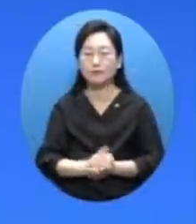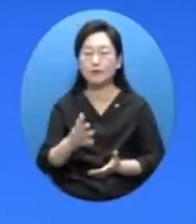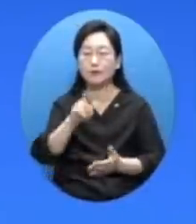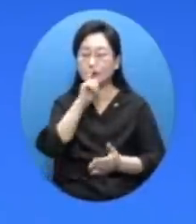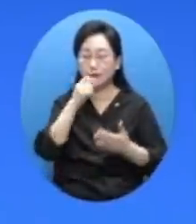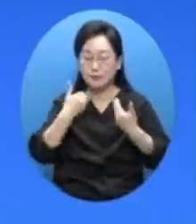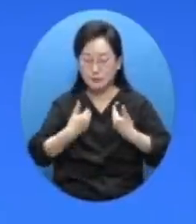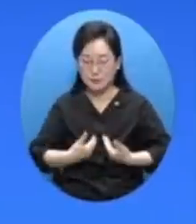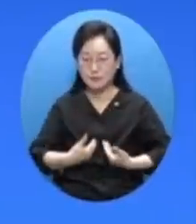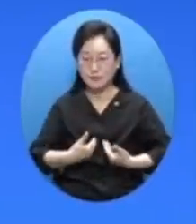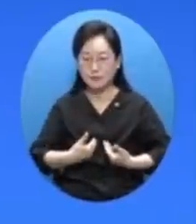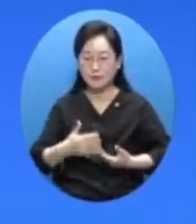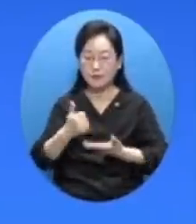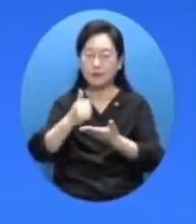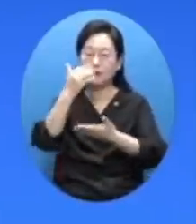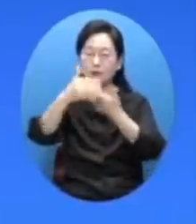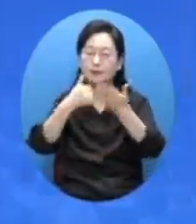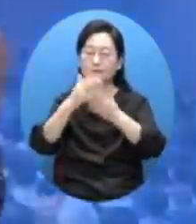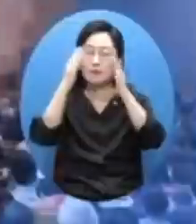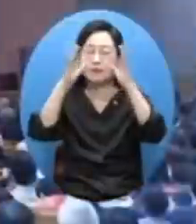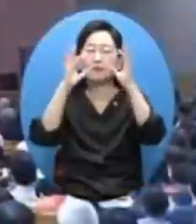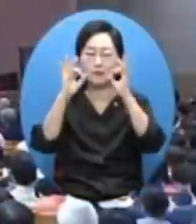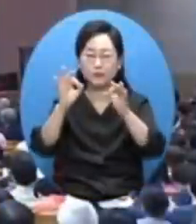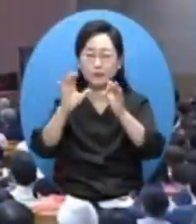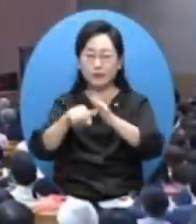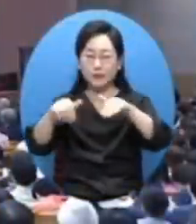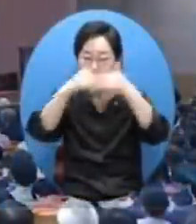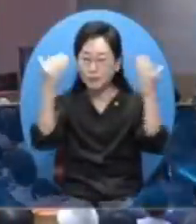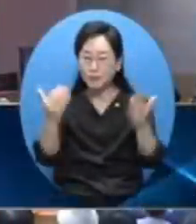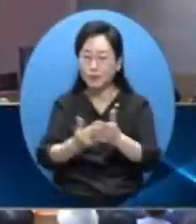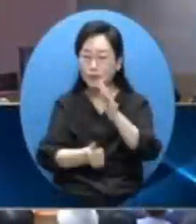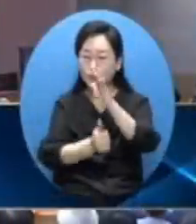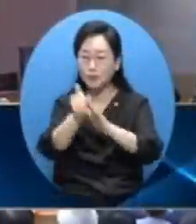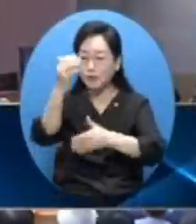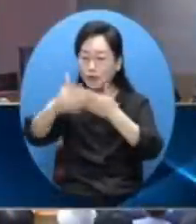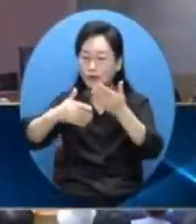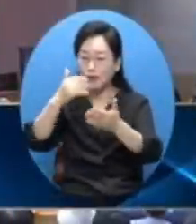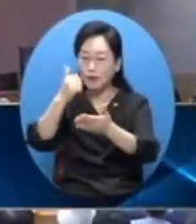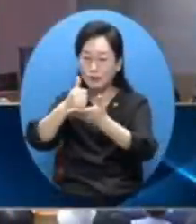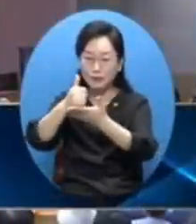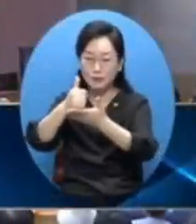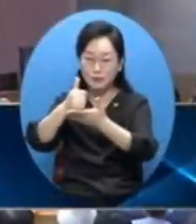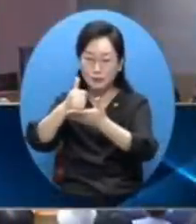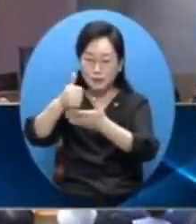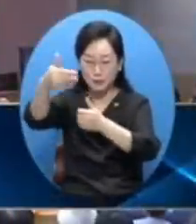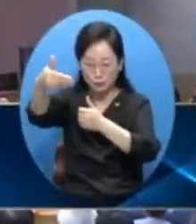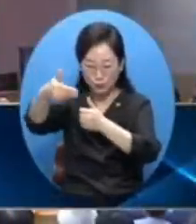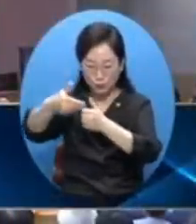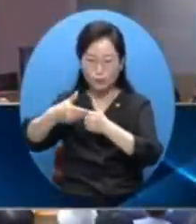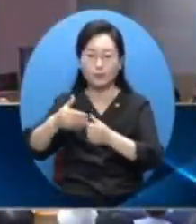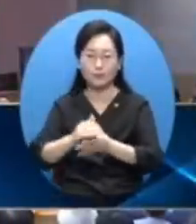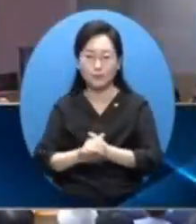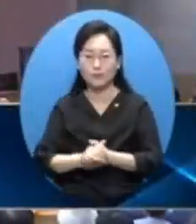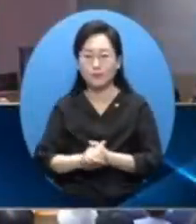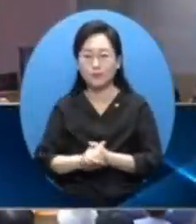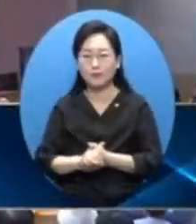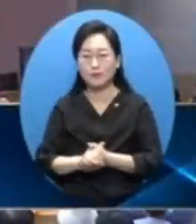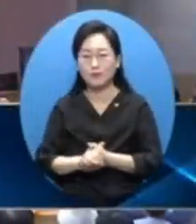잠잠히 하나님 바라보고 나갈 때 우리 모든 소망이 하나님으로부터 우리에게 다가오게 되는 것입니다